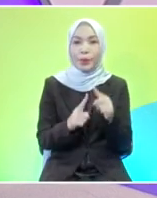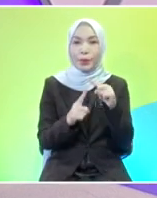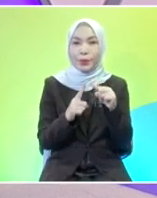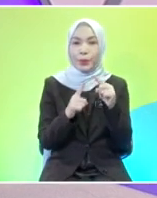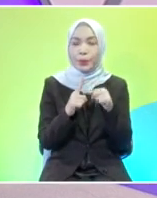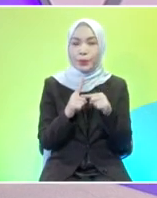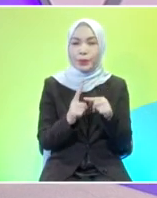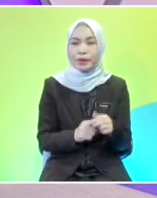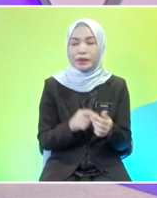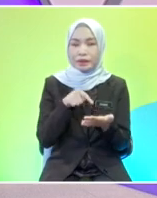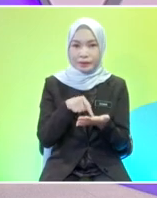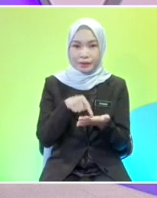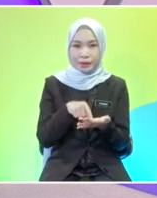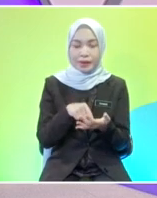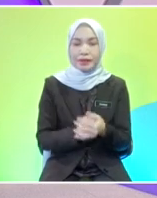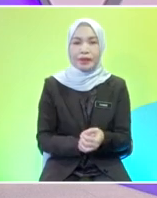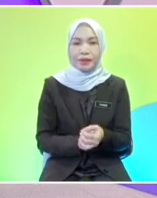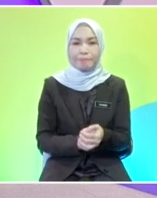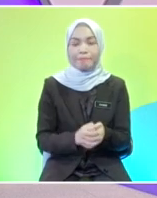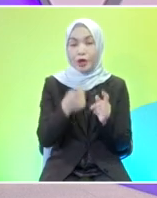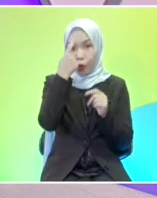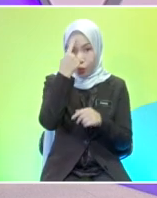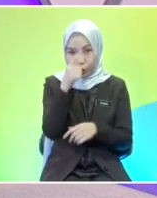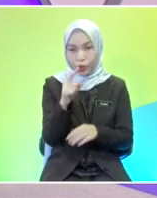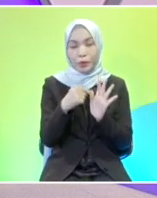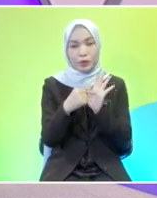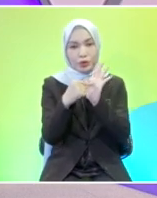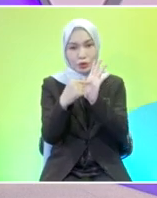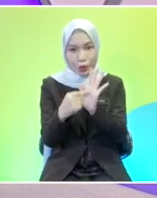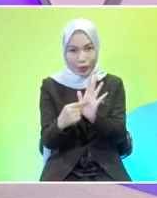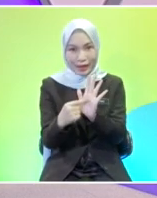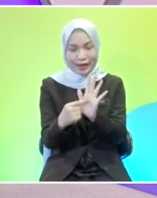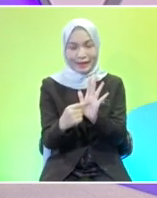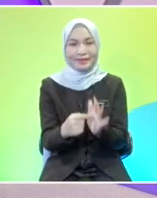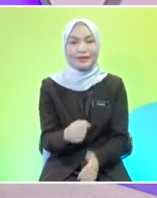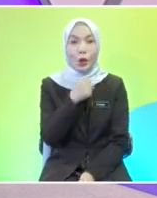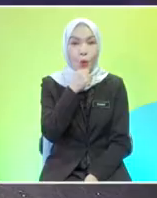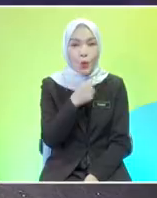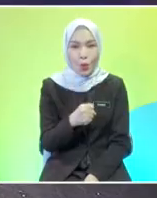yaitu melambangkan umur mereka yang Dira ikan